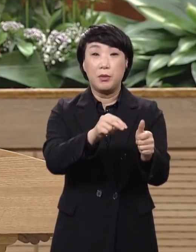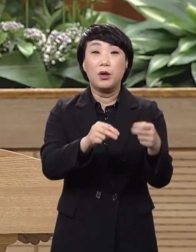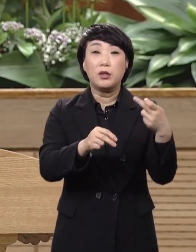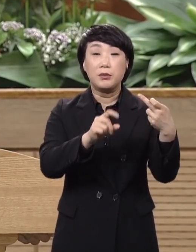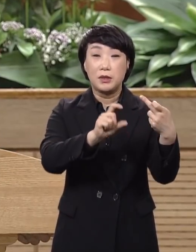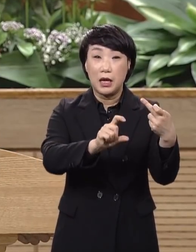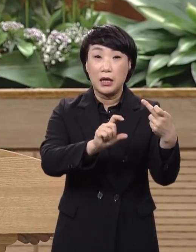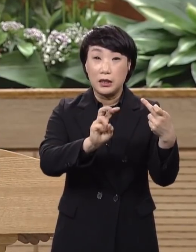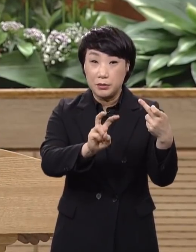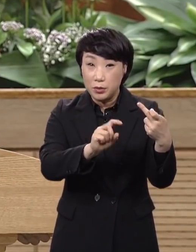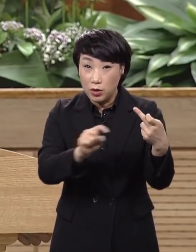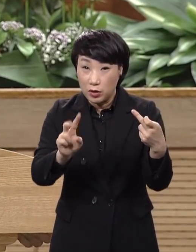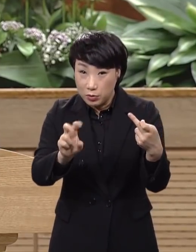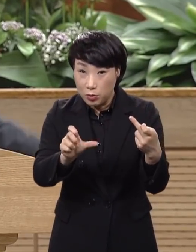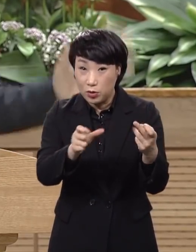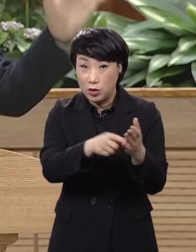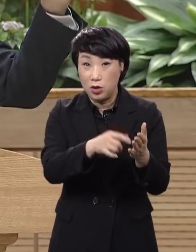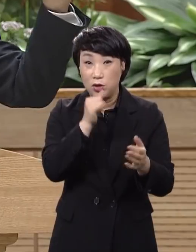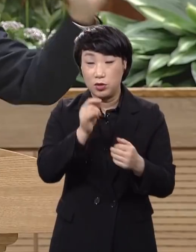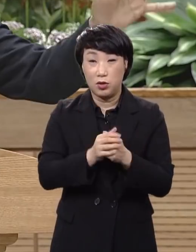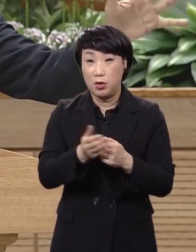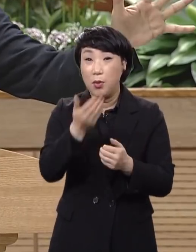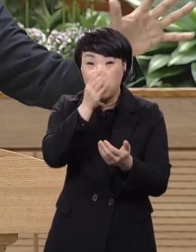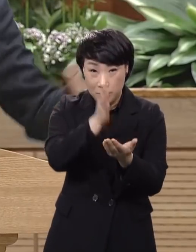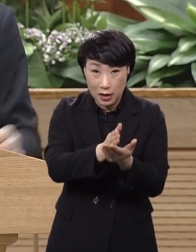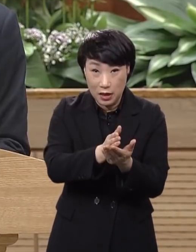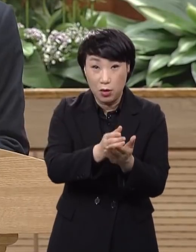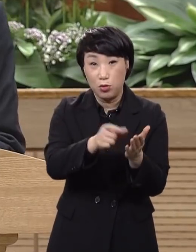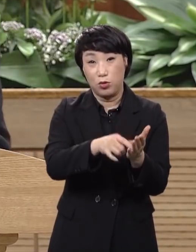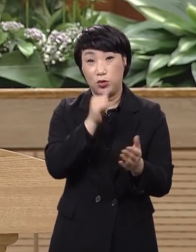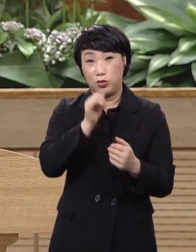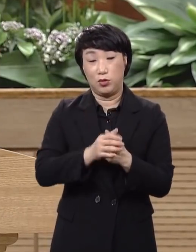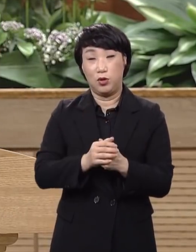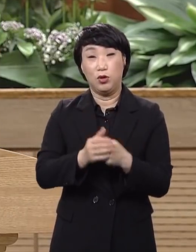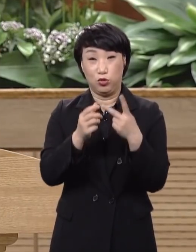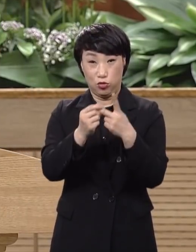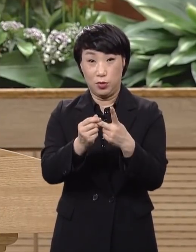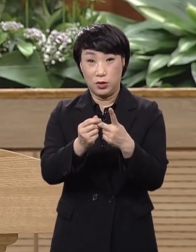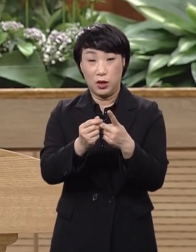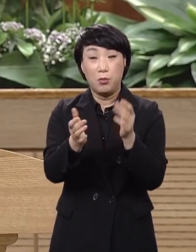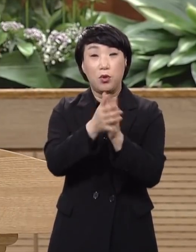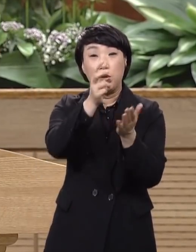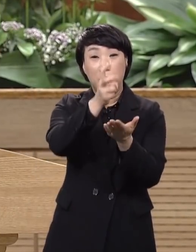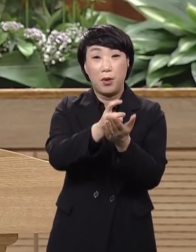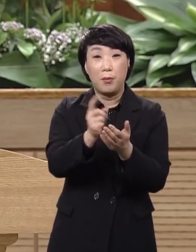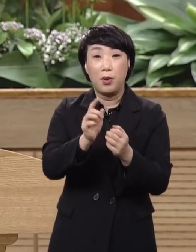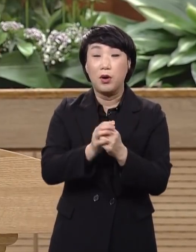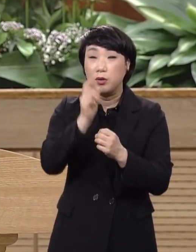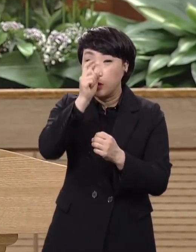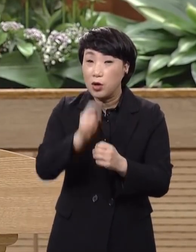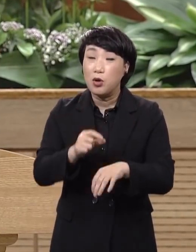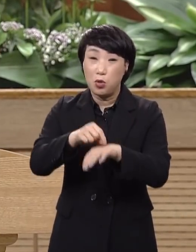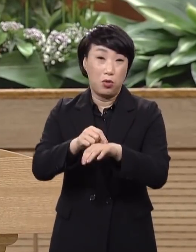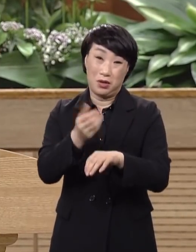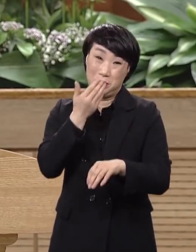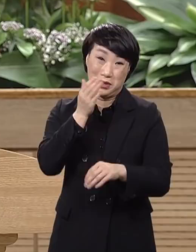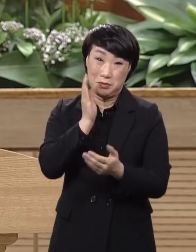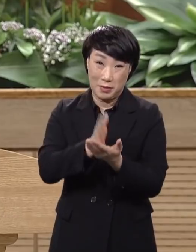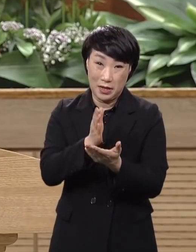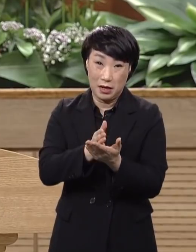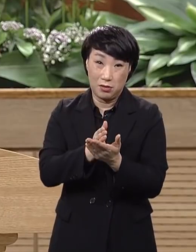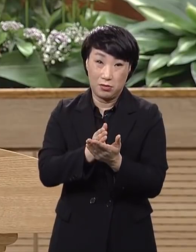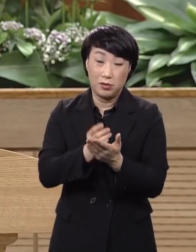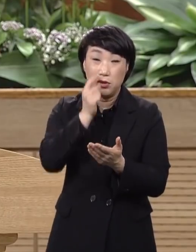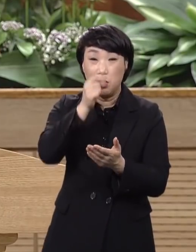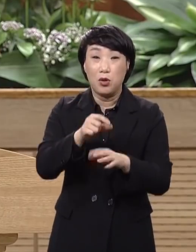12장 20절로 25절까지 먹으면 안 된다고 그랬어요. 두 번째 율법은 부정한 고기를 먹지 마라.